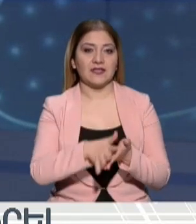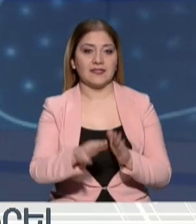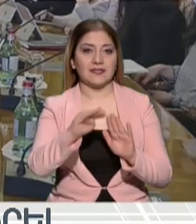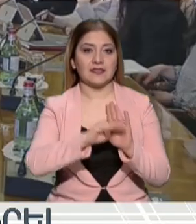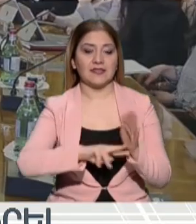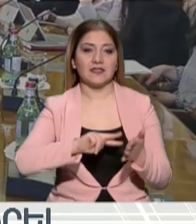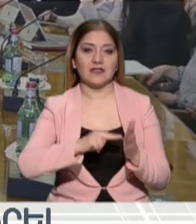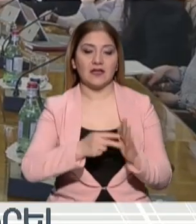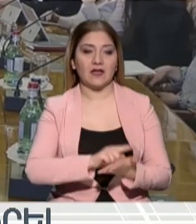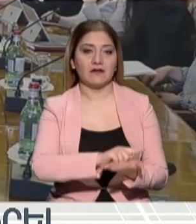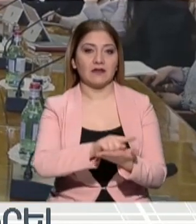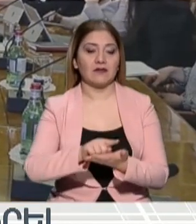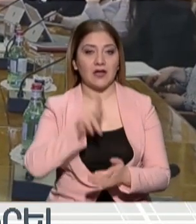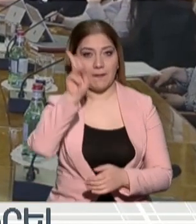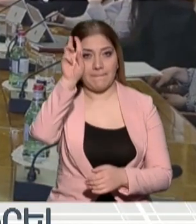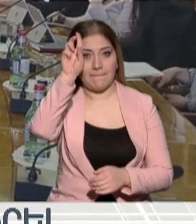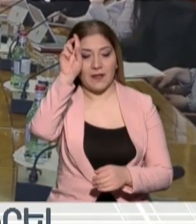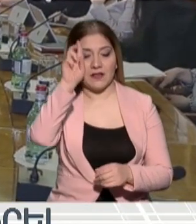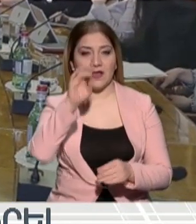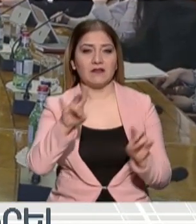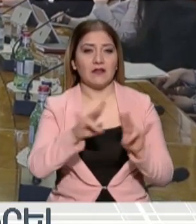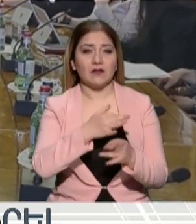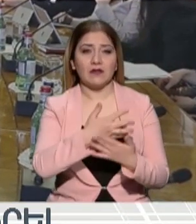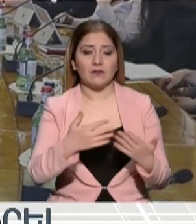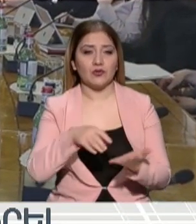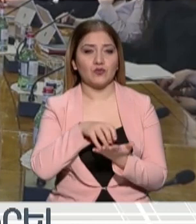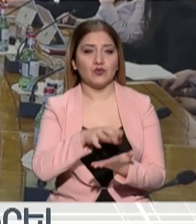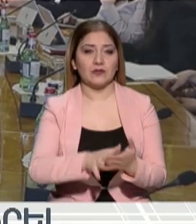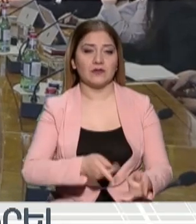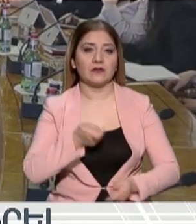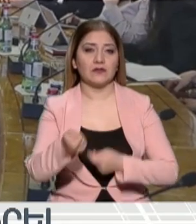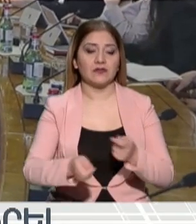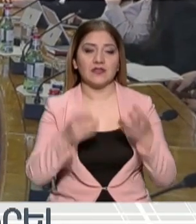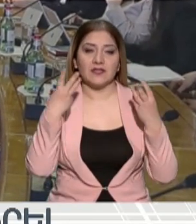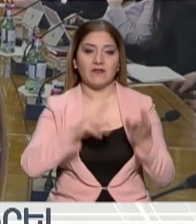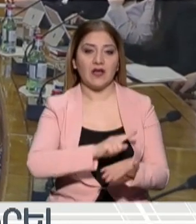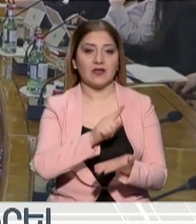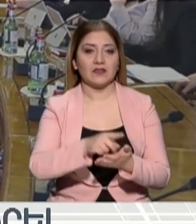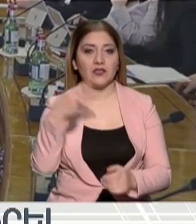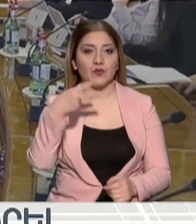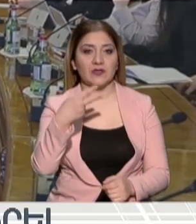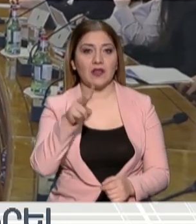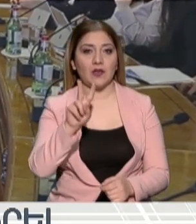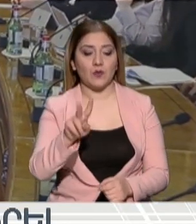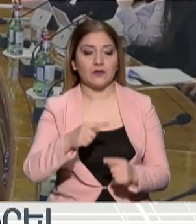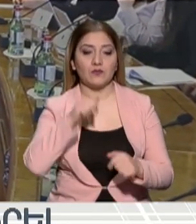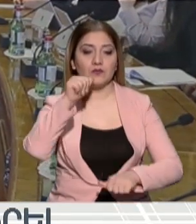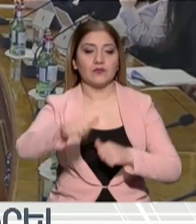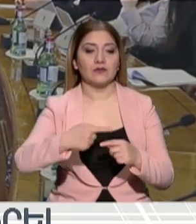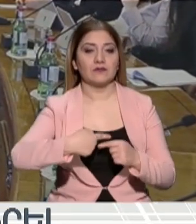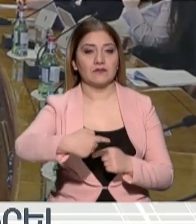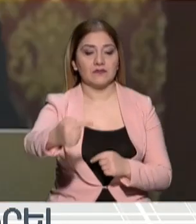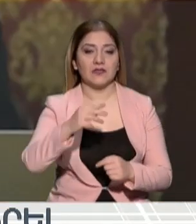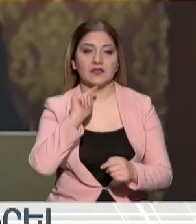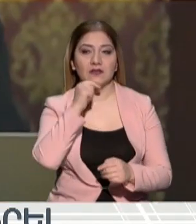ծրագիրը։ Քննարկվել է նաև պետական մարմինների կողմից բյուջետային հայտերի ներկայացման հարցը։ 2022-ի և հաջորդ տարիների